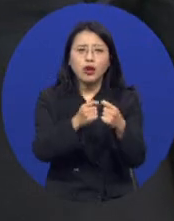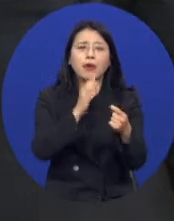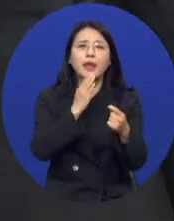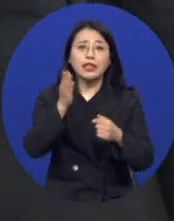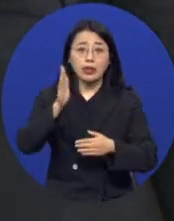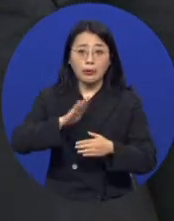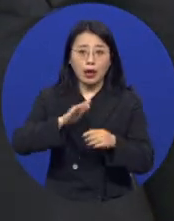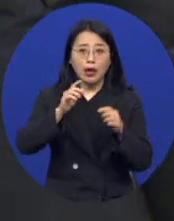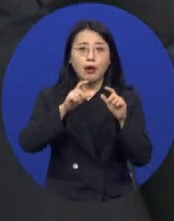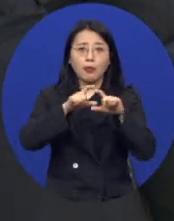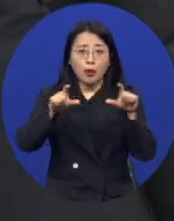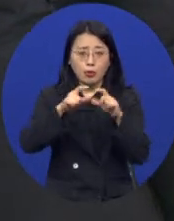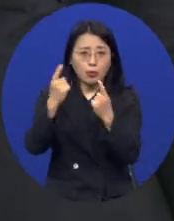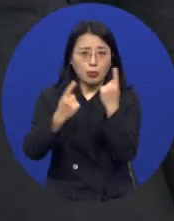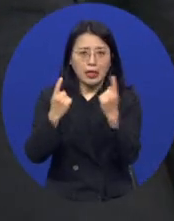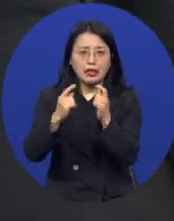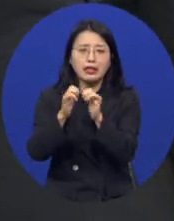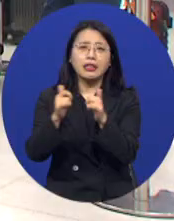여전히 인산 인해를 이룹니다.